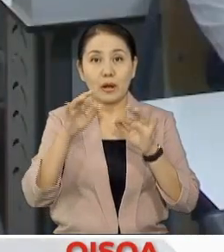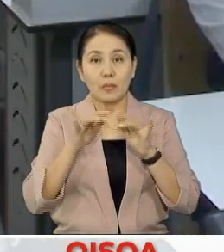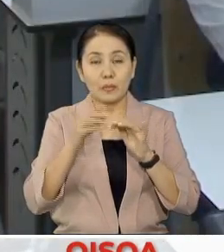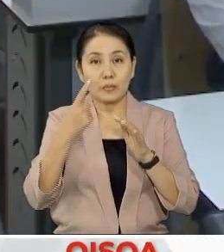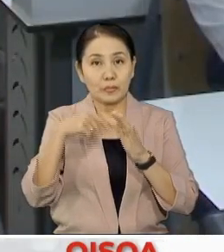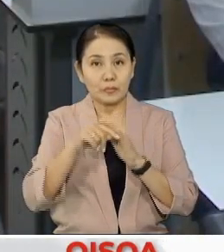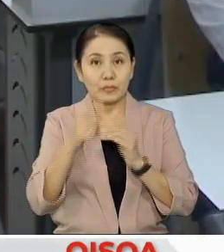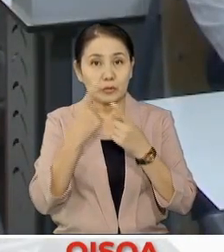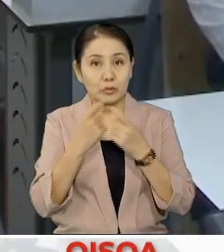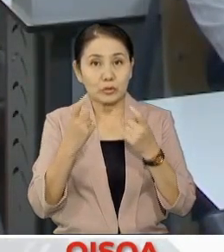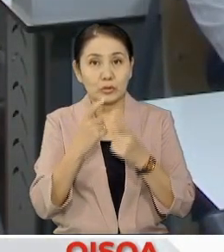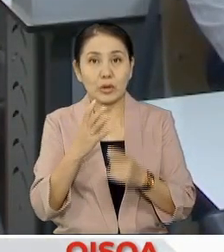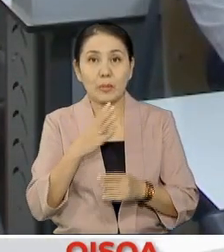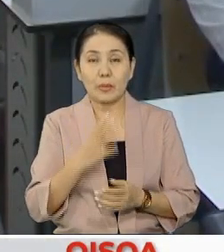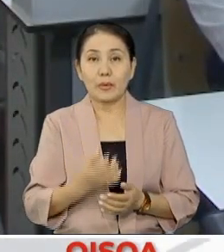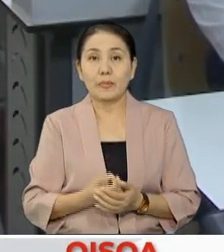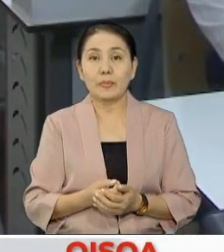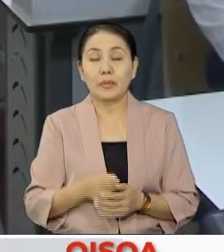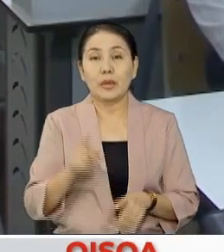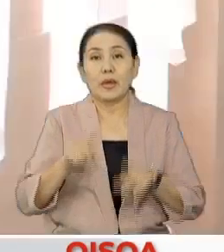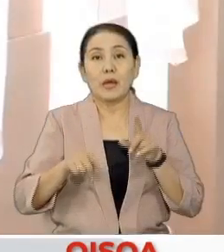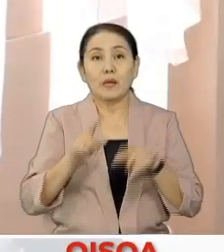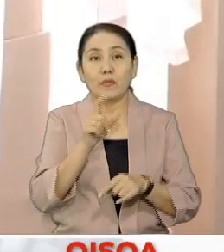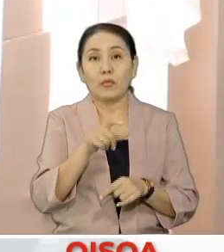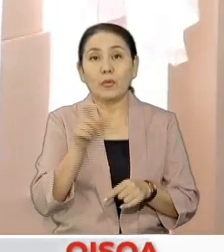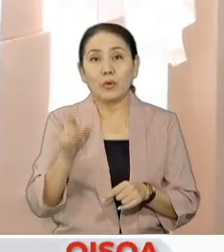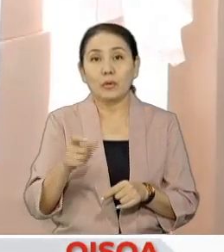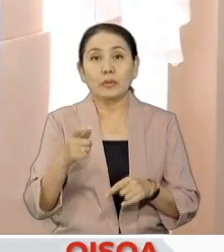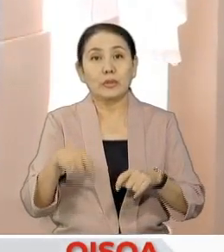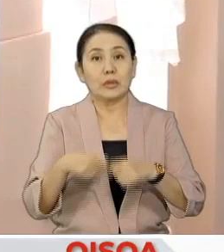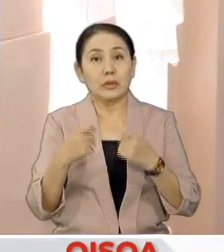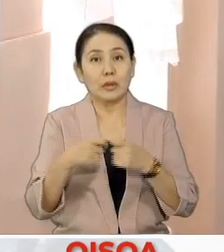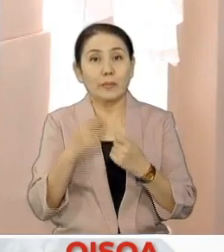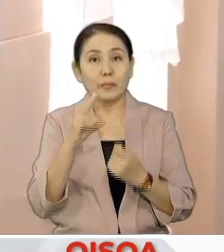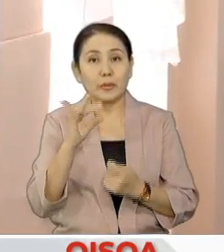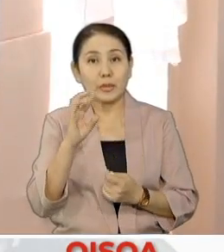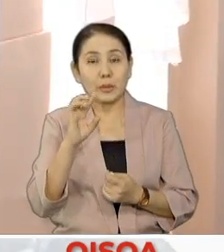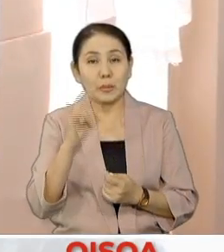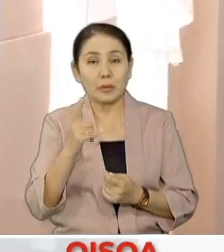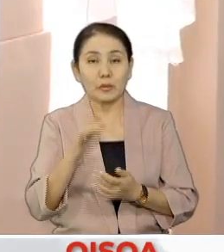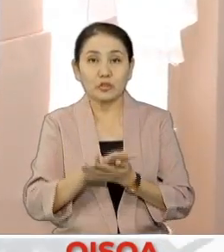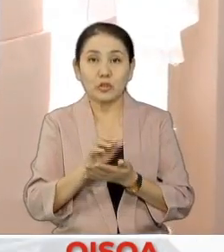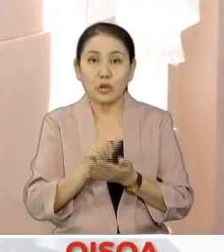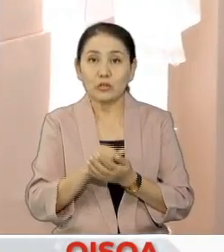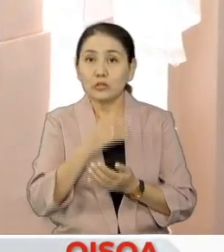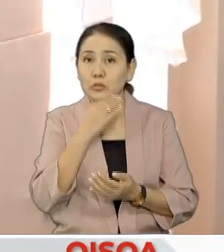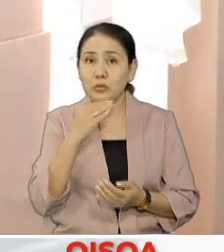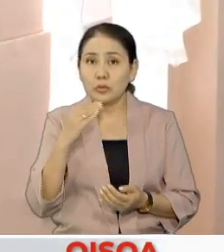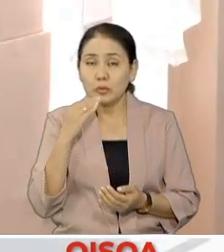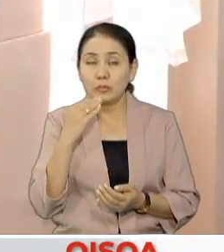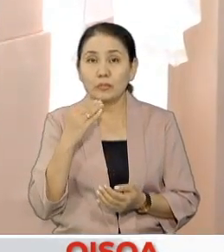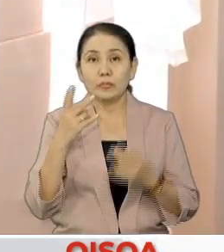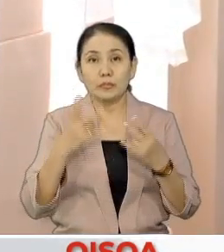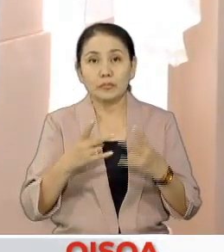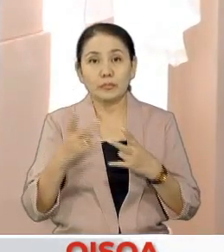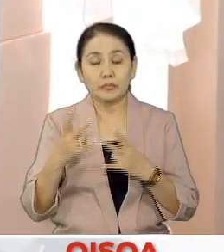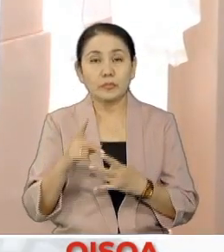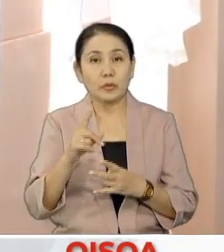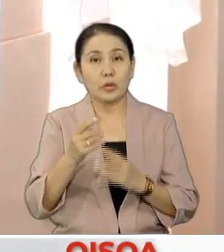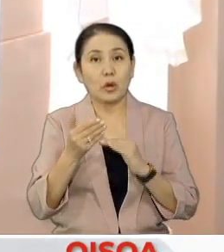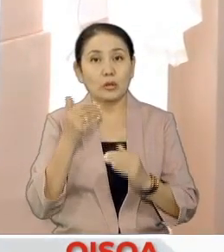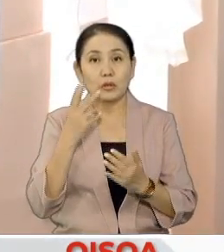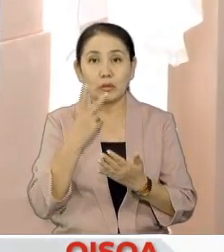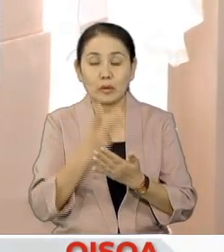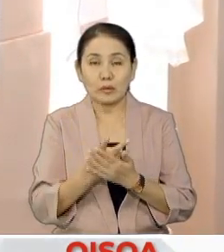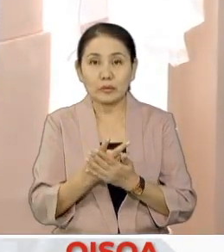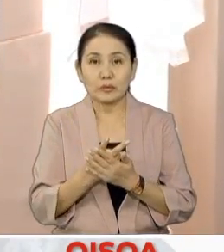tushunchalar berildi. Ayrim fuqarolarni shu kiber jinoyatchilikka tushib qolayotgan holatlari ham bor. Shunday holatlardan oldini